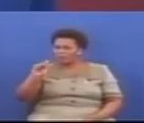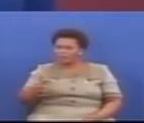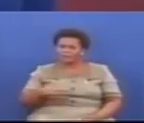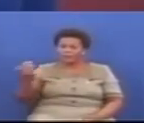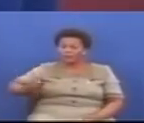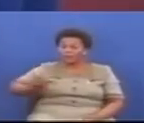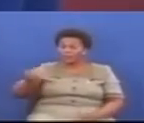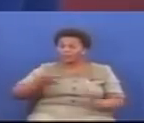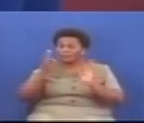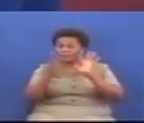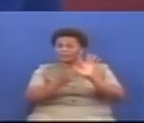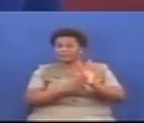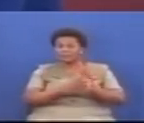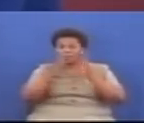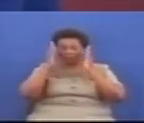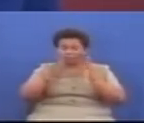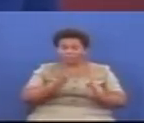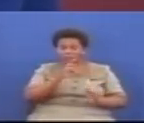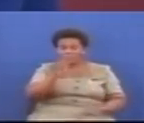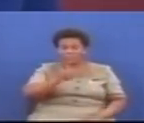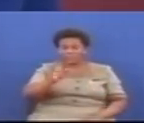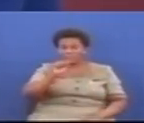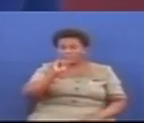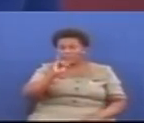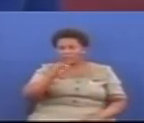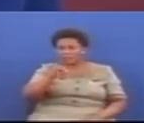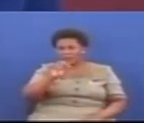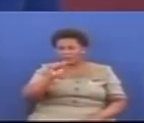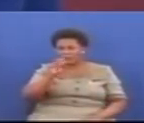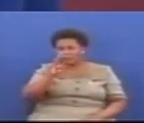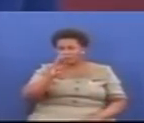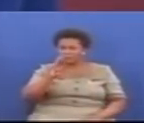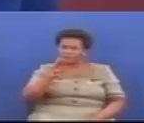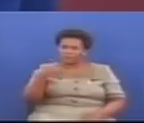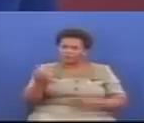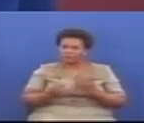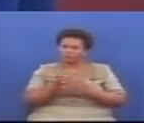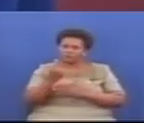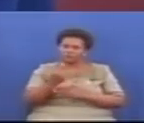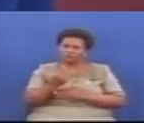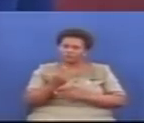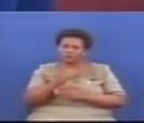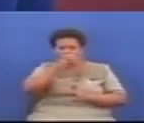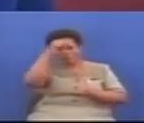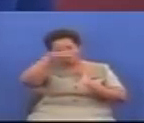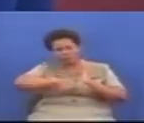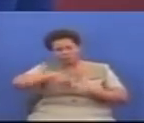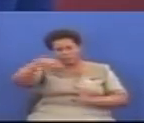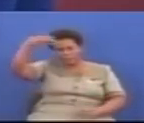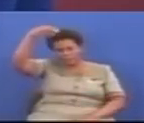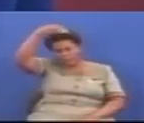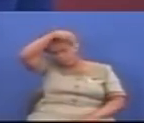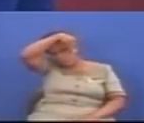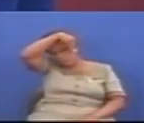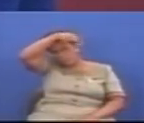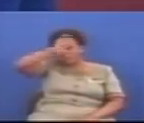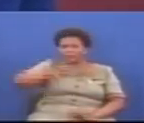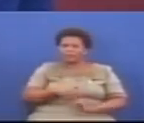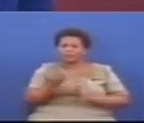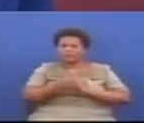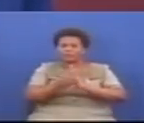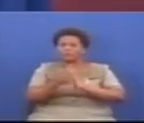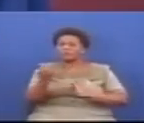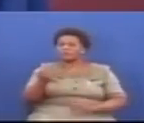waheshimiwa Zainab Bakar, ambao ni familia yake kutoka Kusini Pemba, wakiongozwa na mtoto wake ndugu Leila